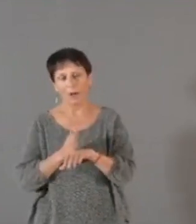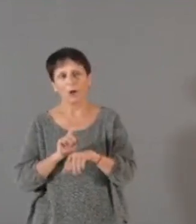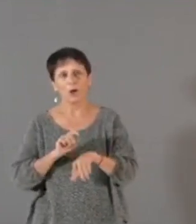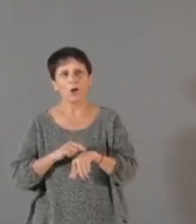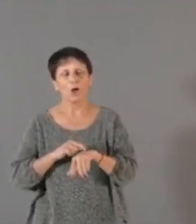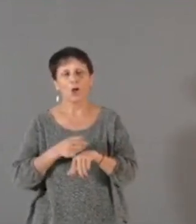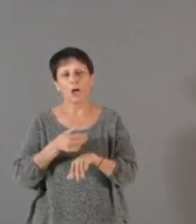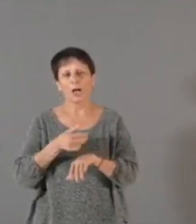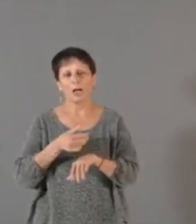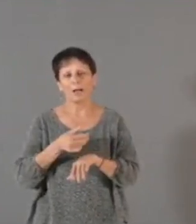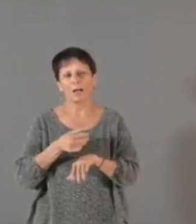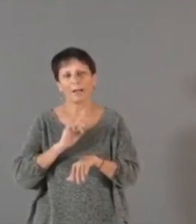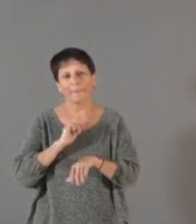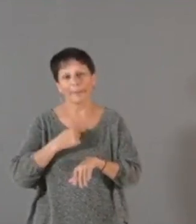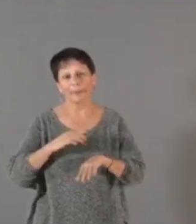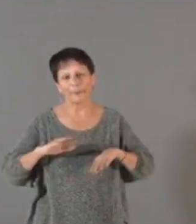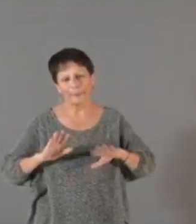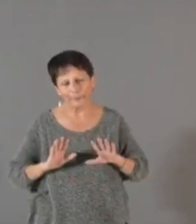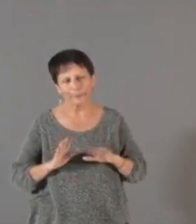Je voudrais pas